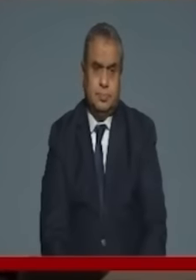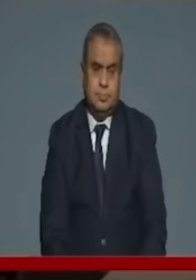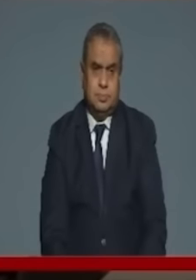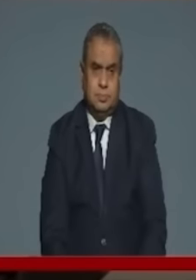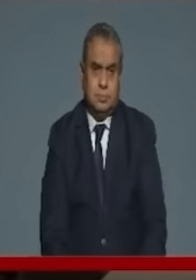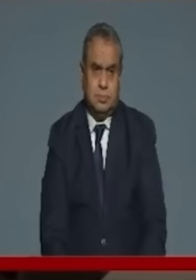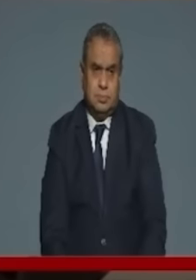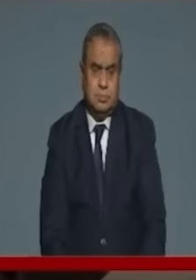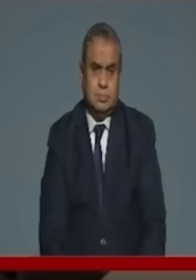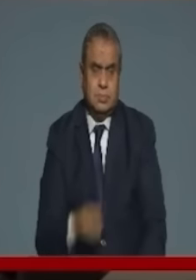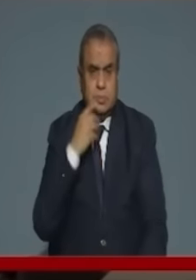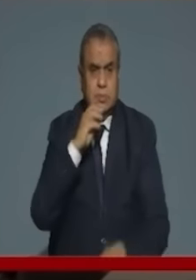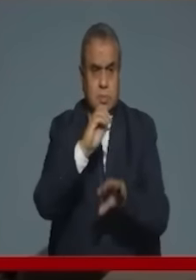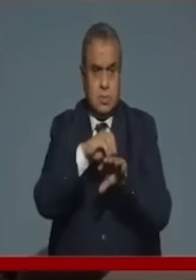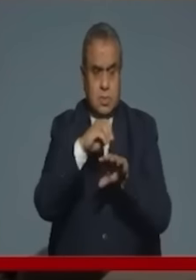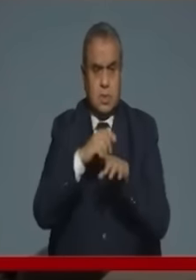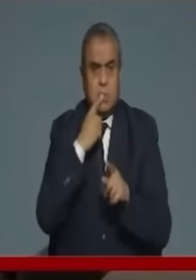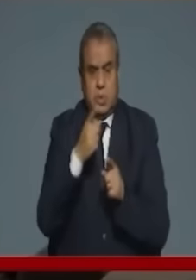أنا بس عايز أقول لكم